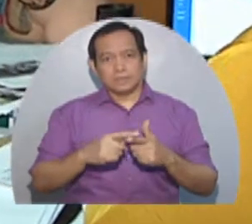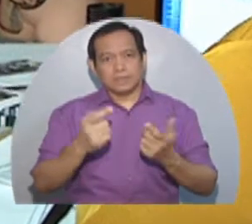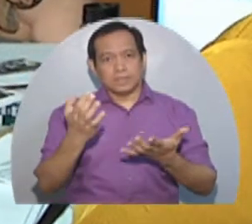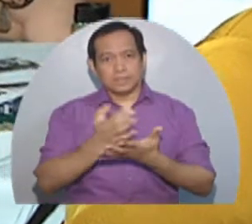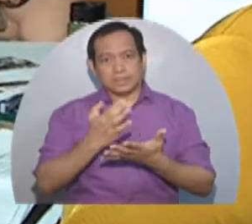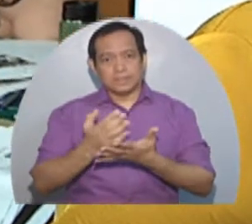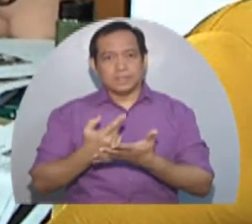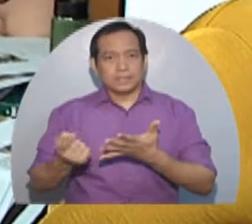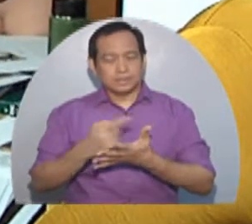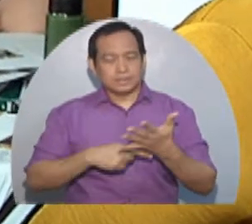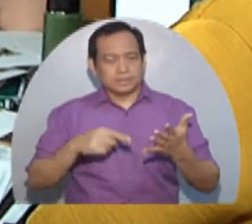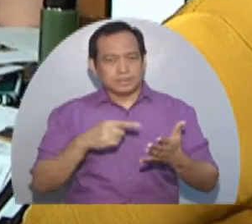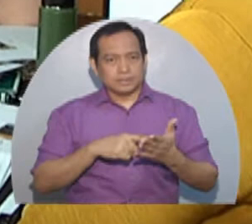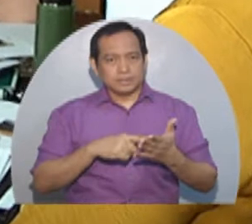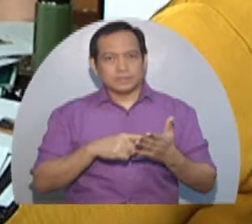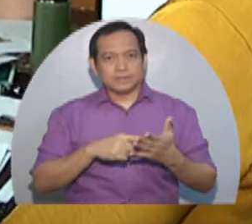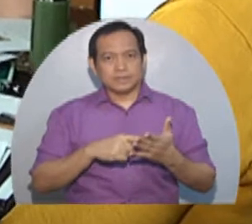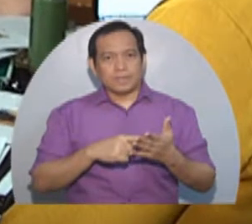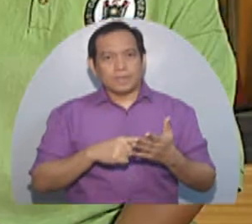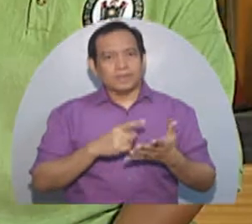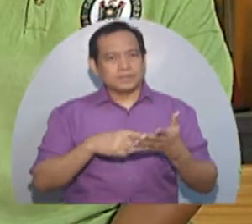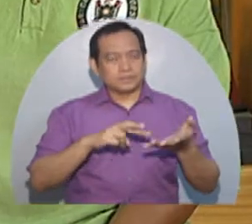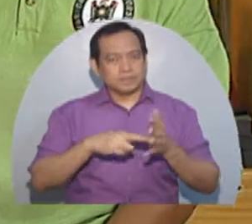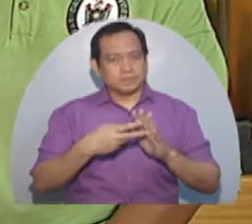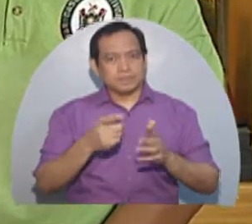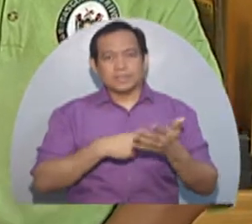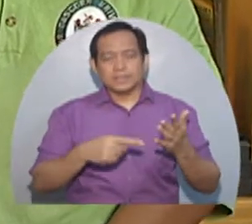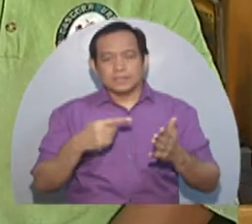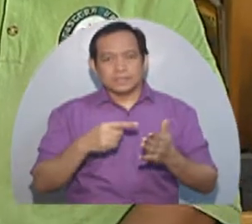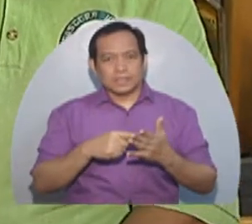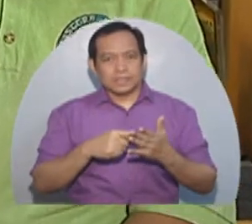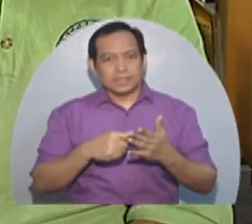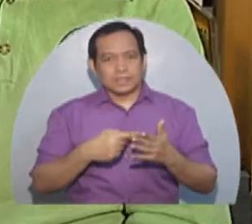po kami sa ngayon. Anong nangangalakal? Yung pong,